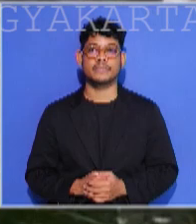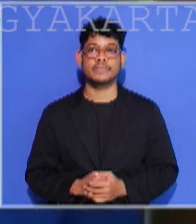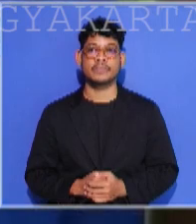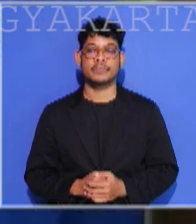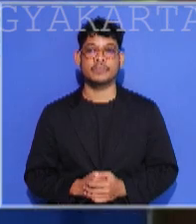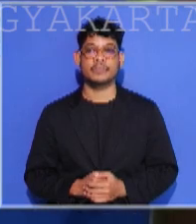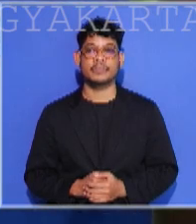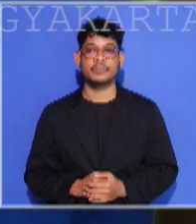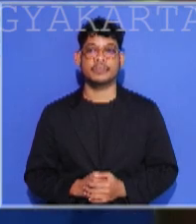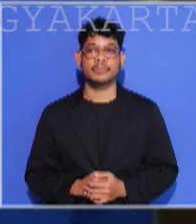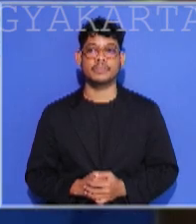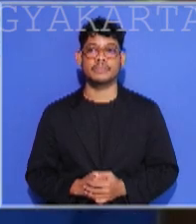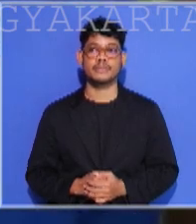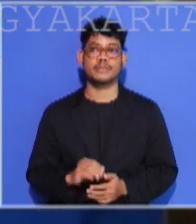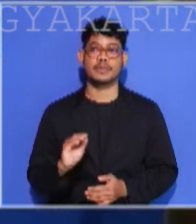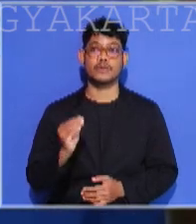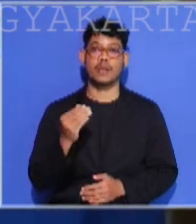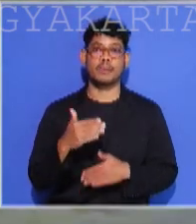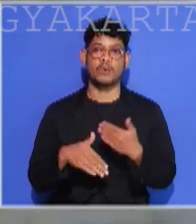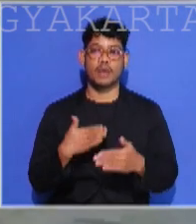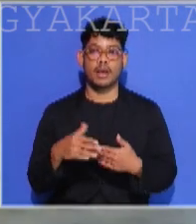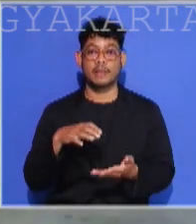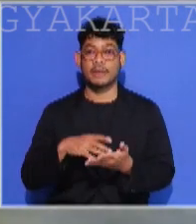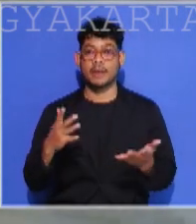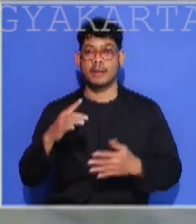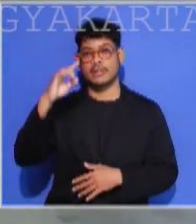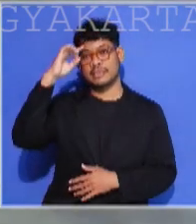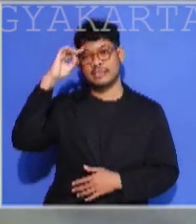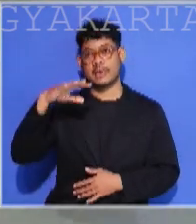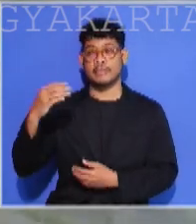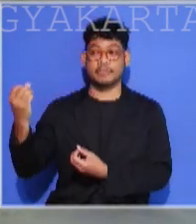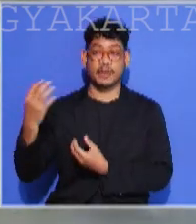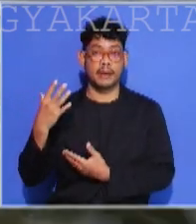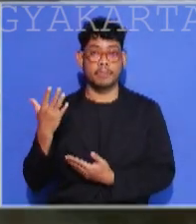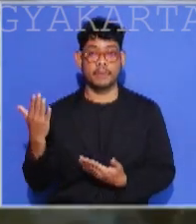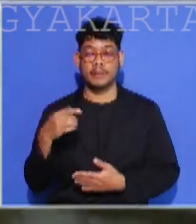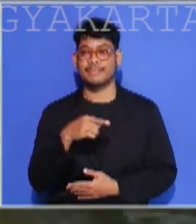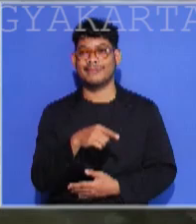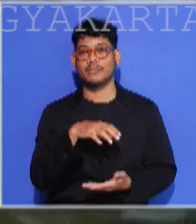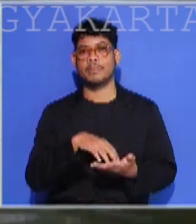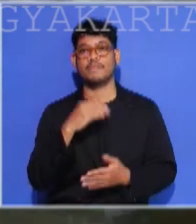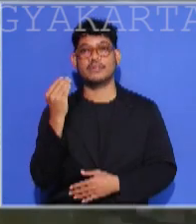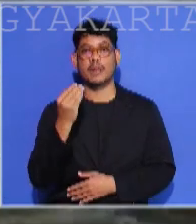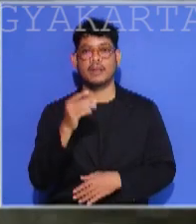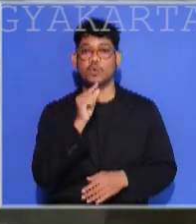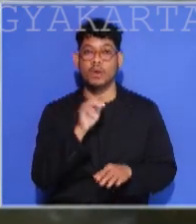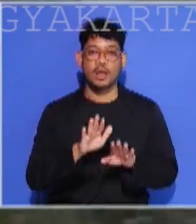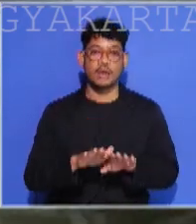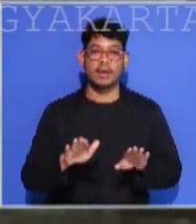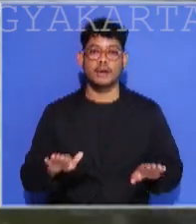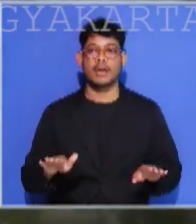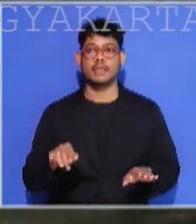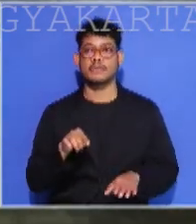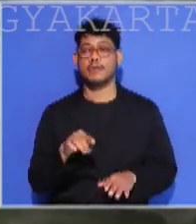masyarakat ketua pengelola desa wisata banyujiiman mengungkapkan destinasi wisata wahana air desa wisata banyuaji